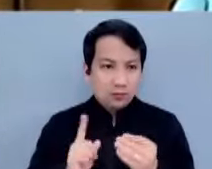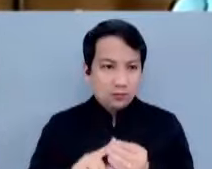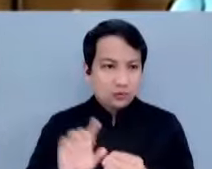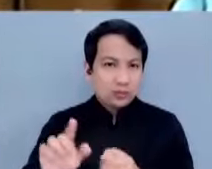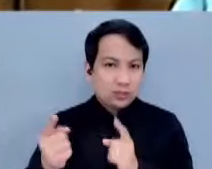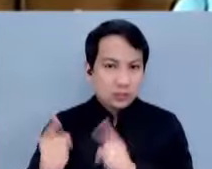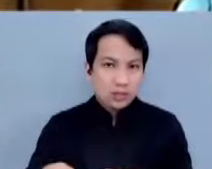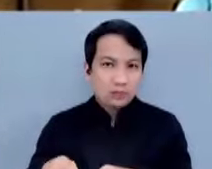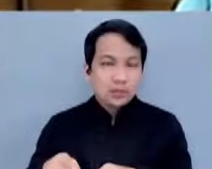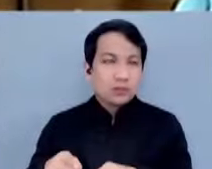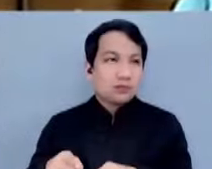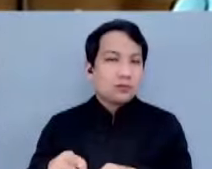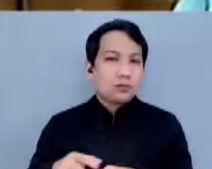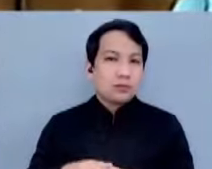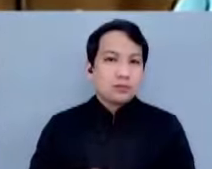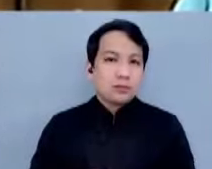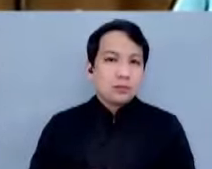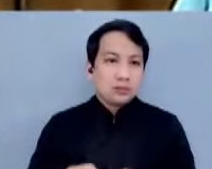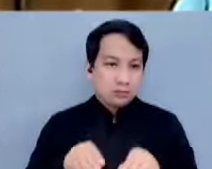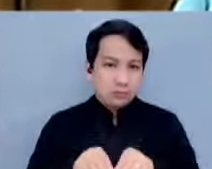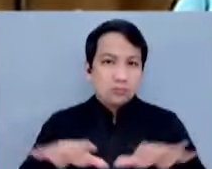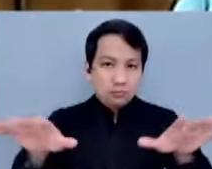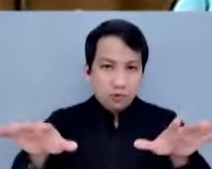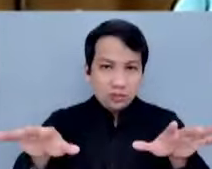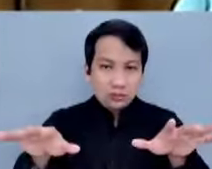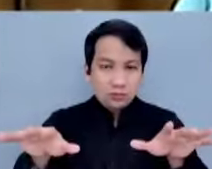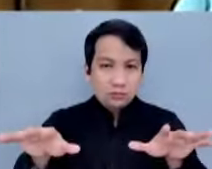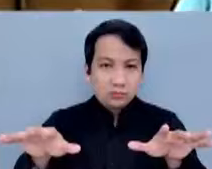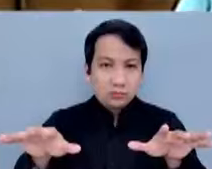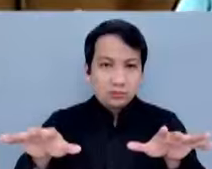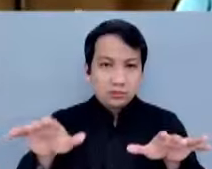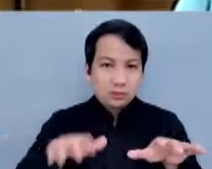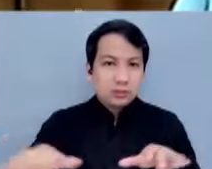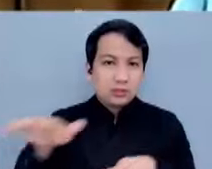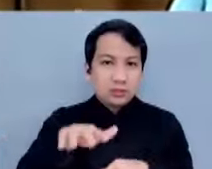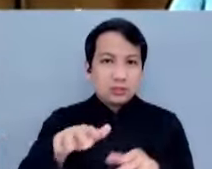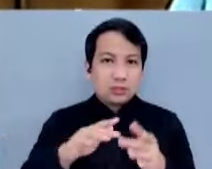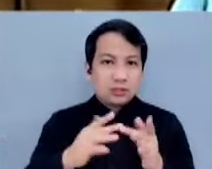pangyayari was circulating already, nagli-leak na.